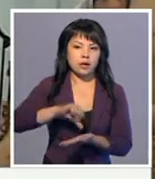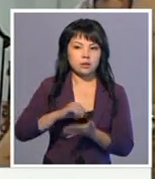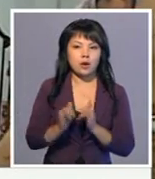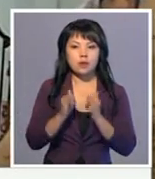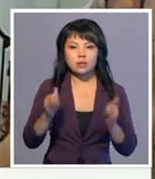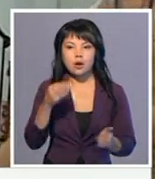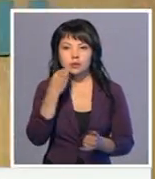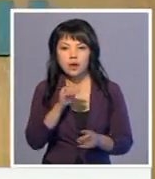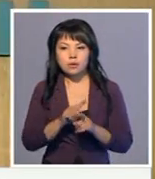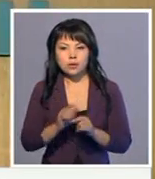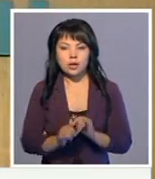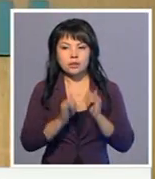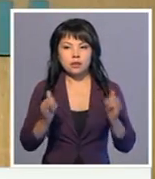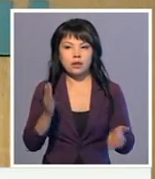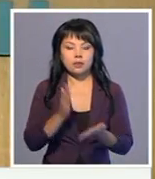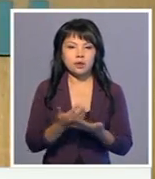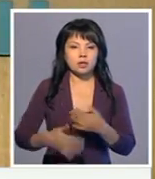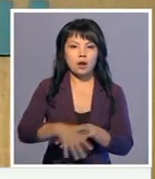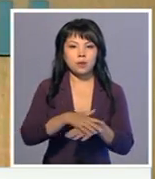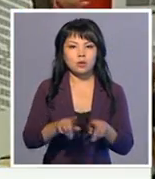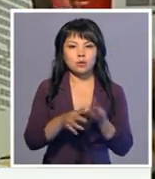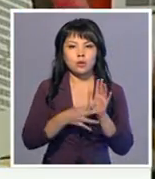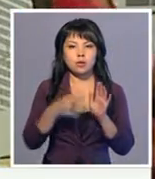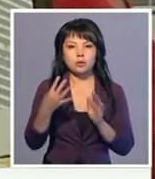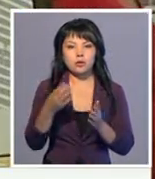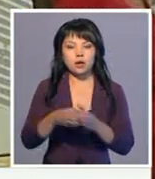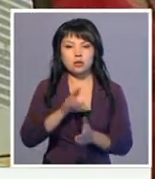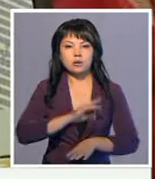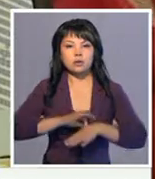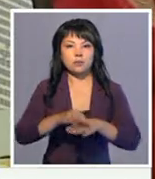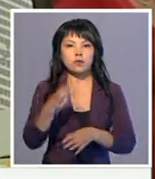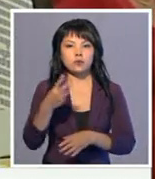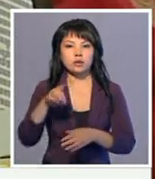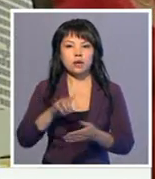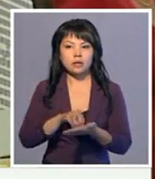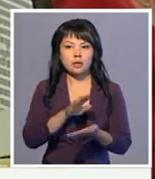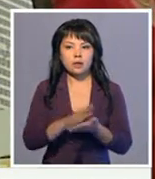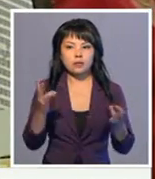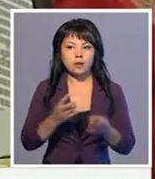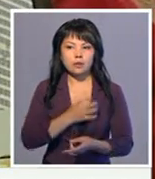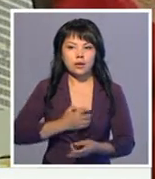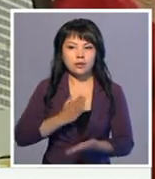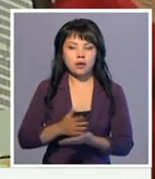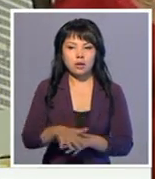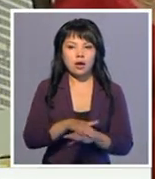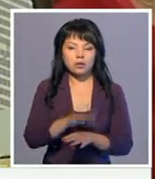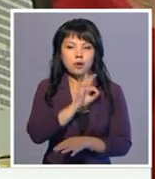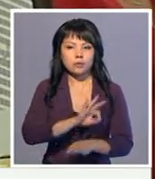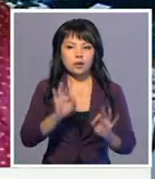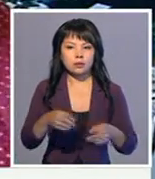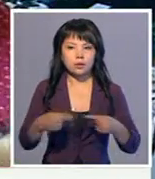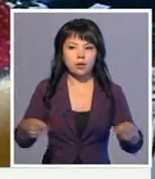артуда. Мәселен, осы жылы мегаполистегі 94 кәсіпорын үш аталым, яғни өндіріске қажетті заттар, халық тұтынатын бұйымдар